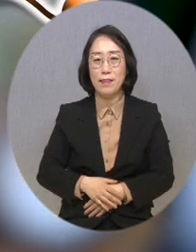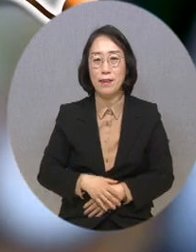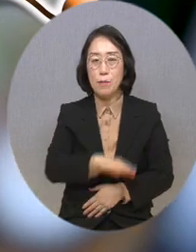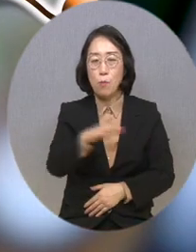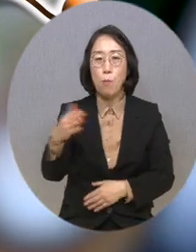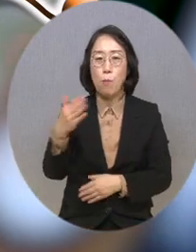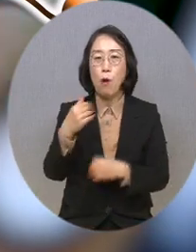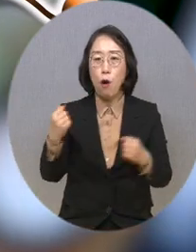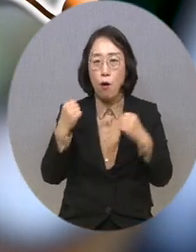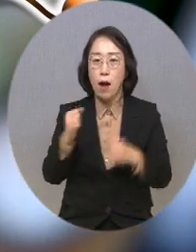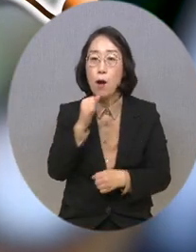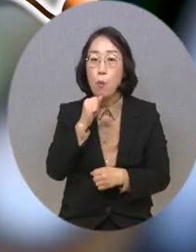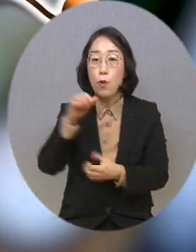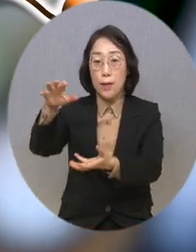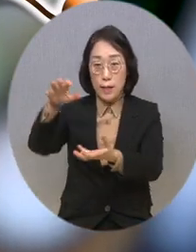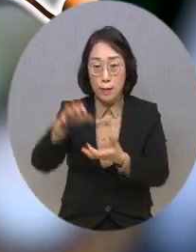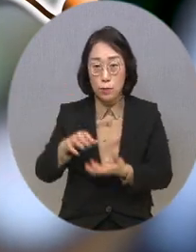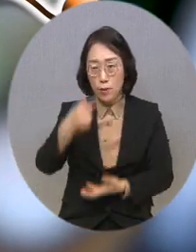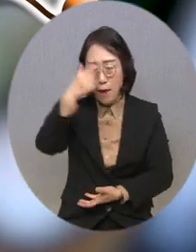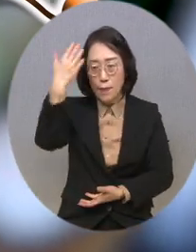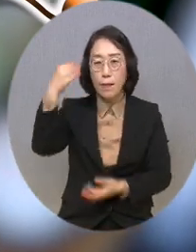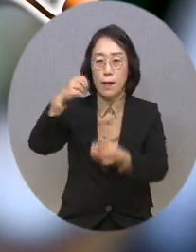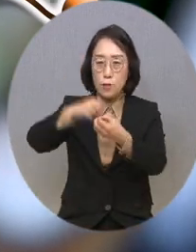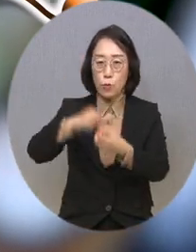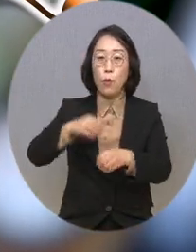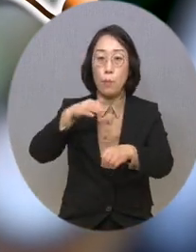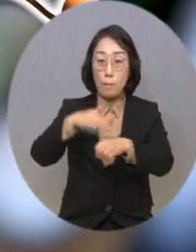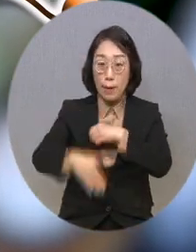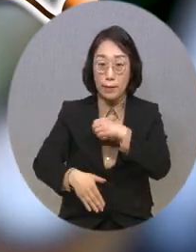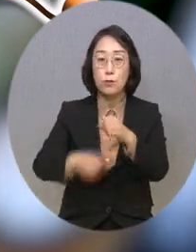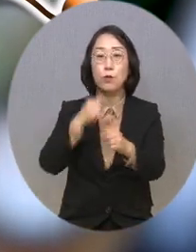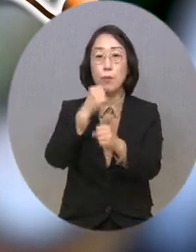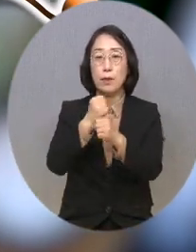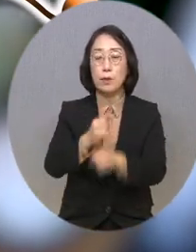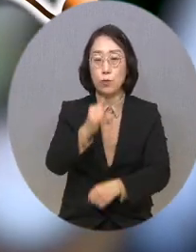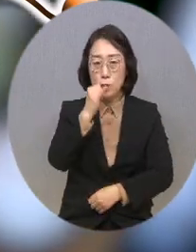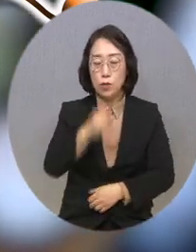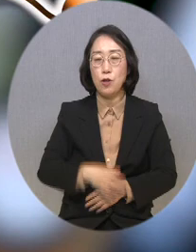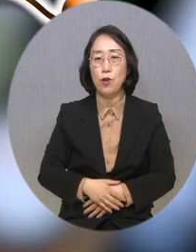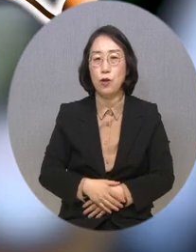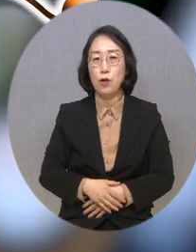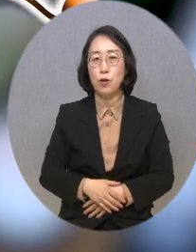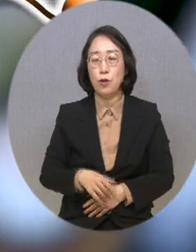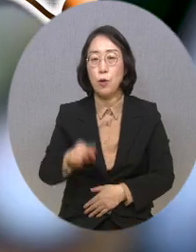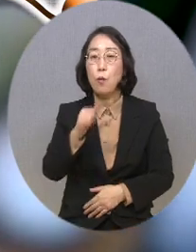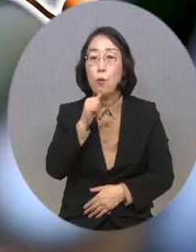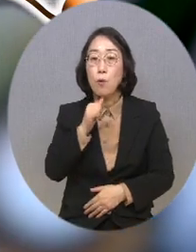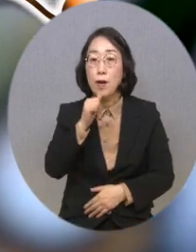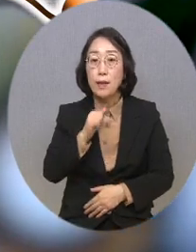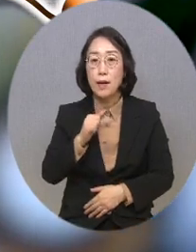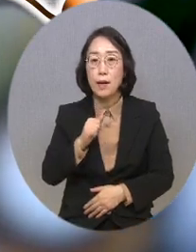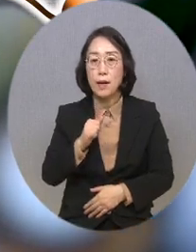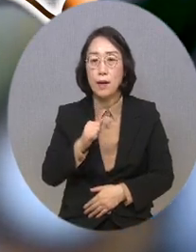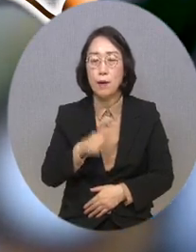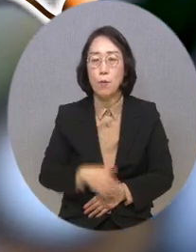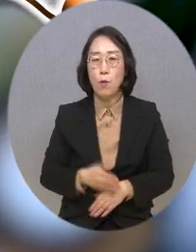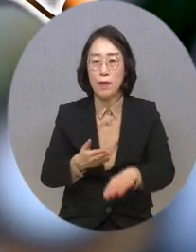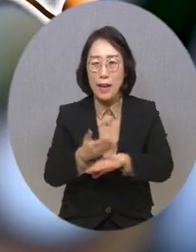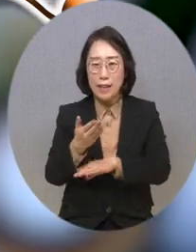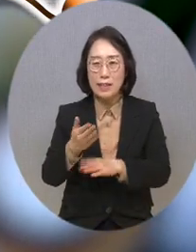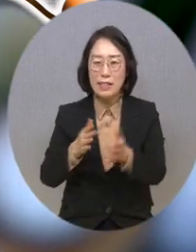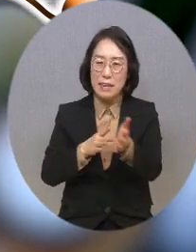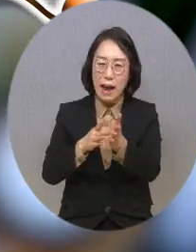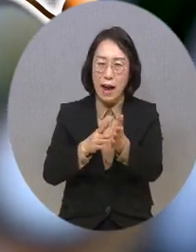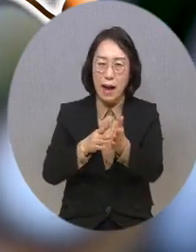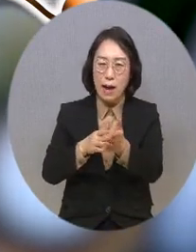건강한 콩을 가지고 전통 발효 방식으로 제조를 하고 있어요. 그 이 콩에다가 저희는 제초제나 이런 것을 하지